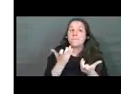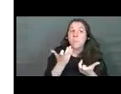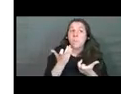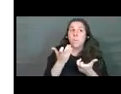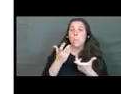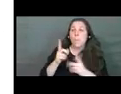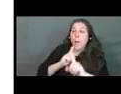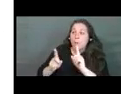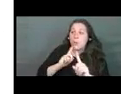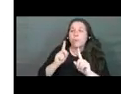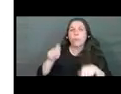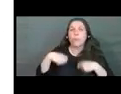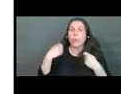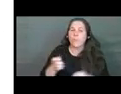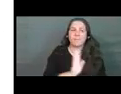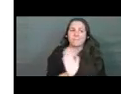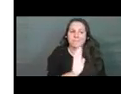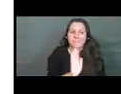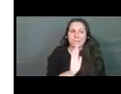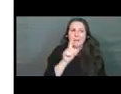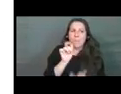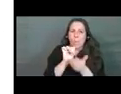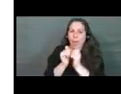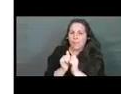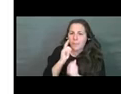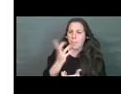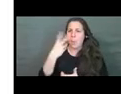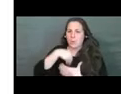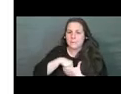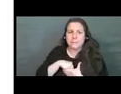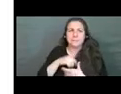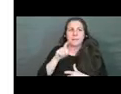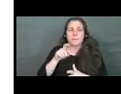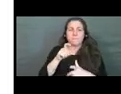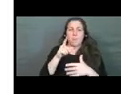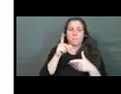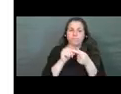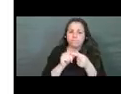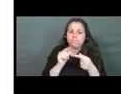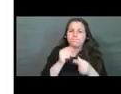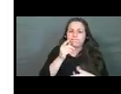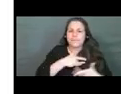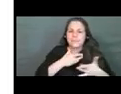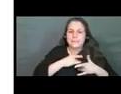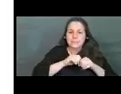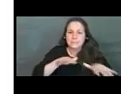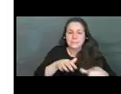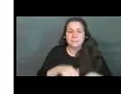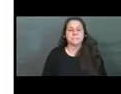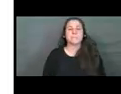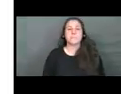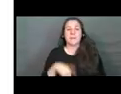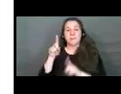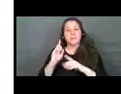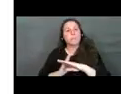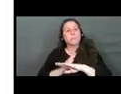classique, conventionnelle, vous risquez de manquer des bouts, de pas avoir accès à toute l'information. On fait une visite sur les lieux dans certains cas actuellement,